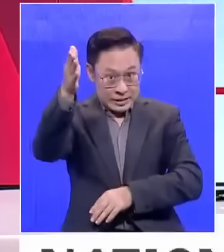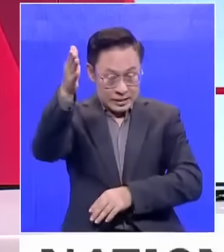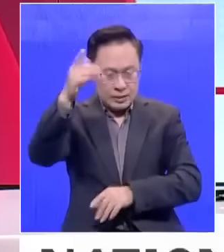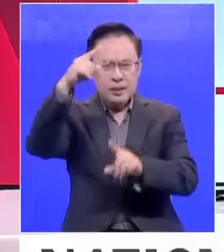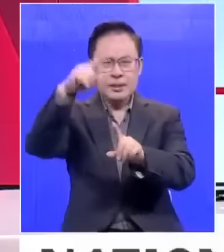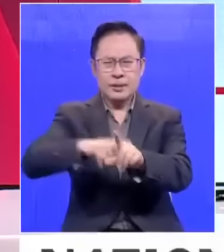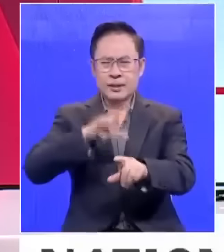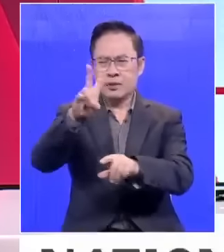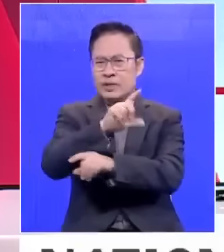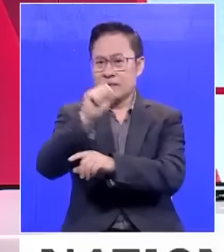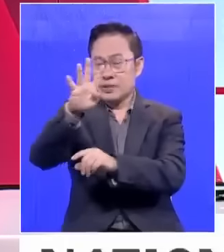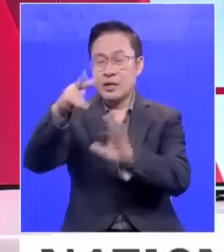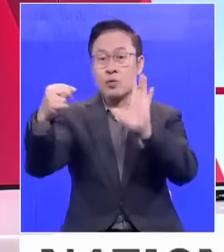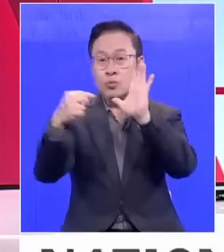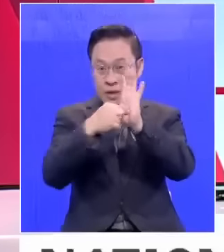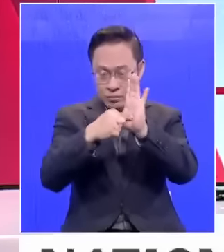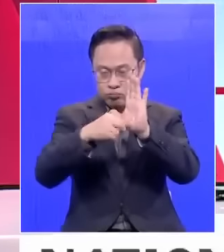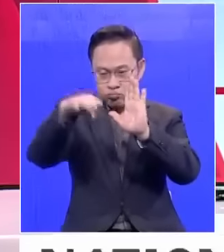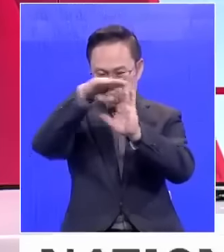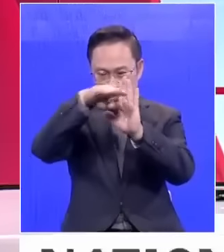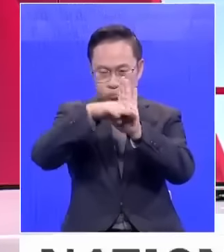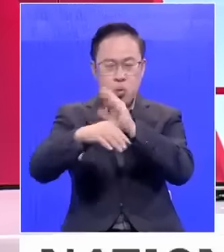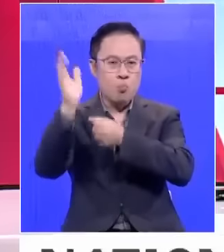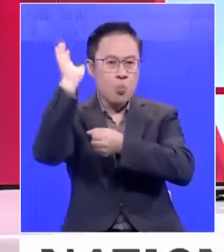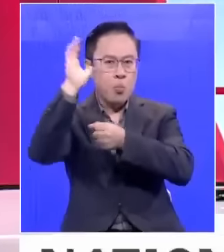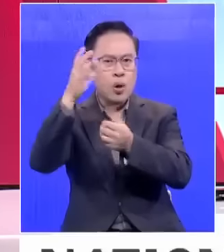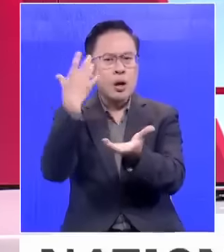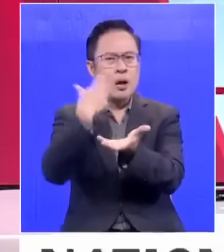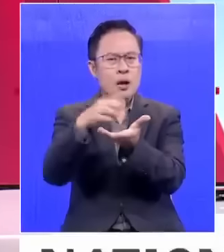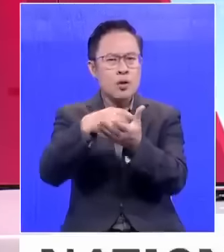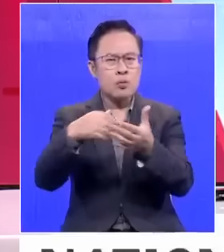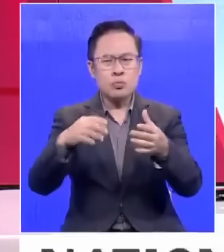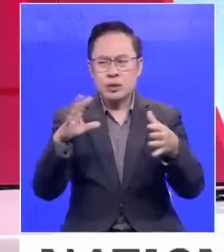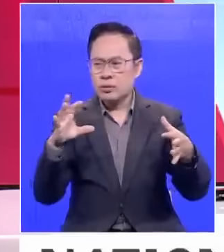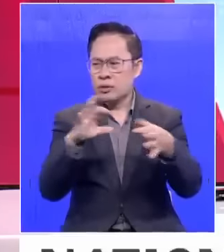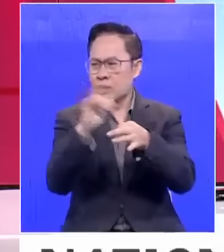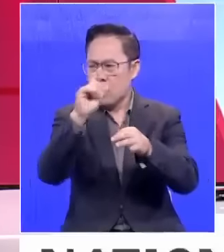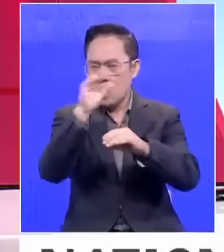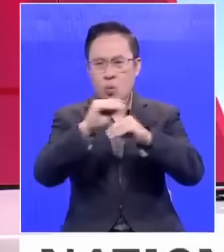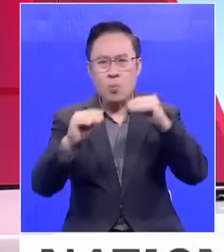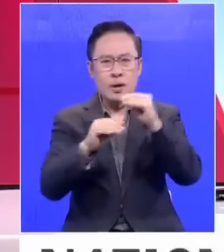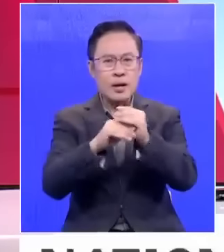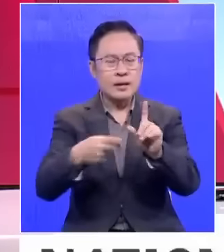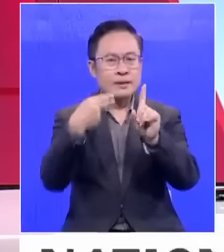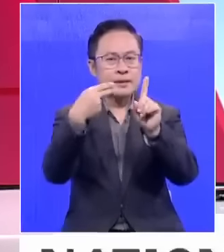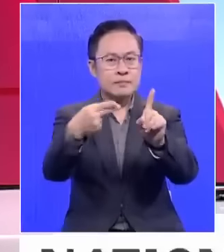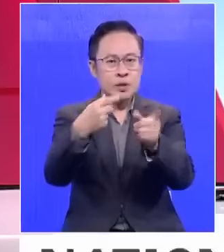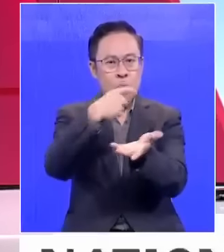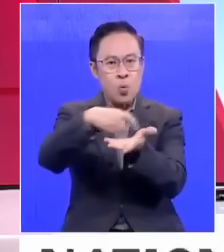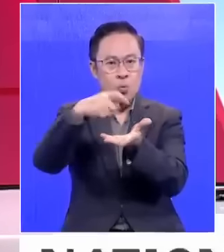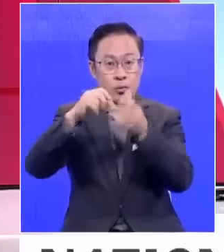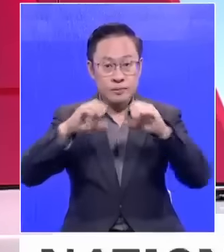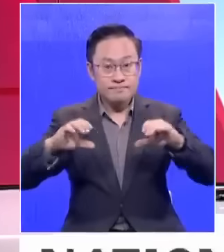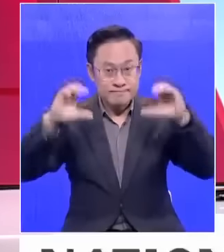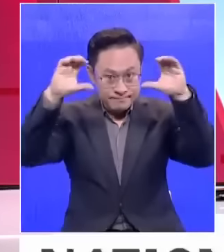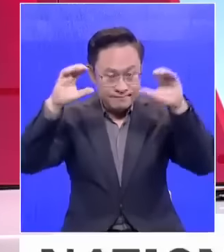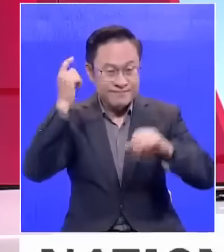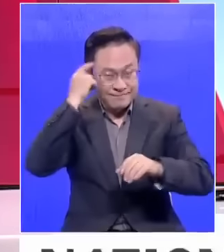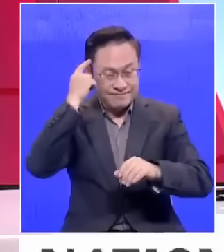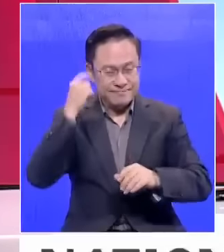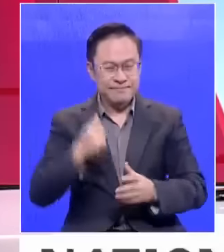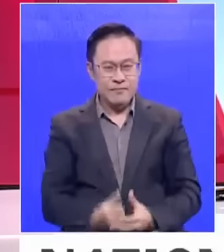รมาส3ที่สัญญากับประชาชนนั้นจะทำได้ทันทีเลยหรือไม่อย่างไรอันนี้ก็ต้องตามสำหรับในวันพรุ่งนี้ด้วยส่วนที่คุณอ๋องบอกเมื่อสักครู่ที่